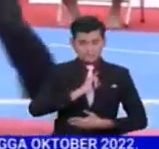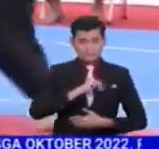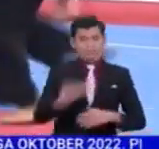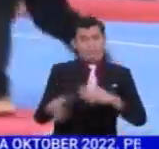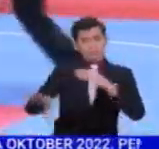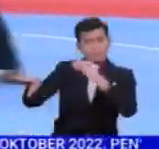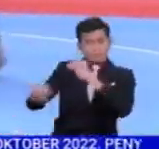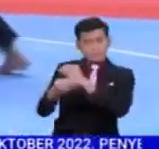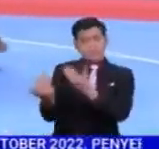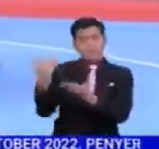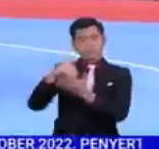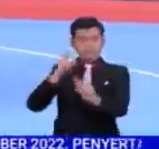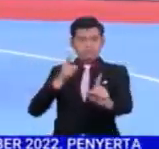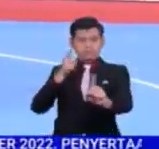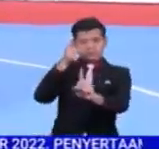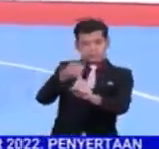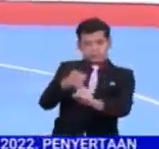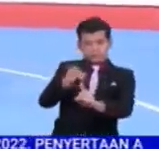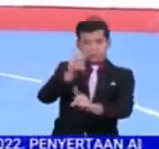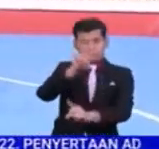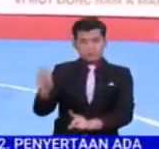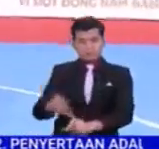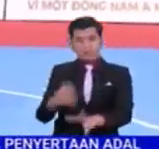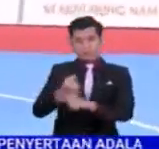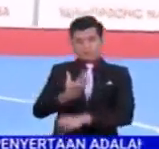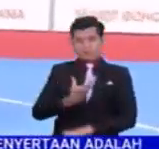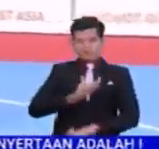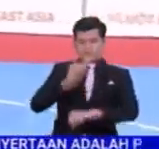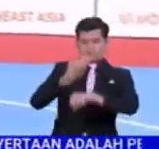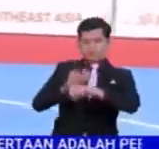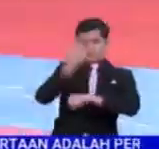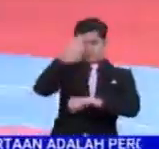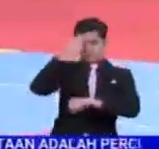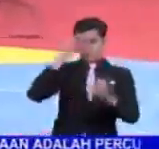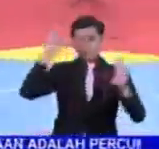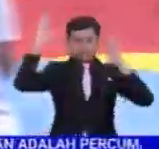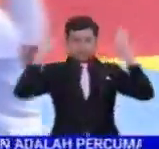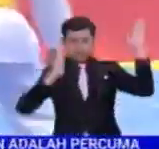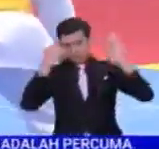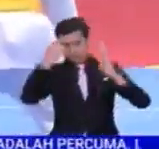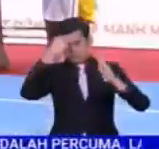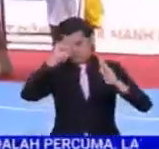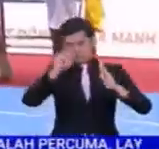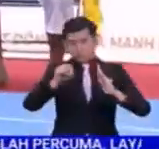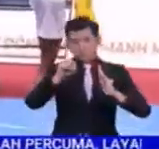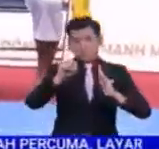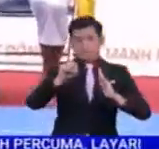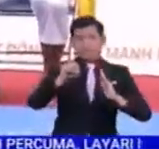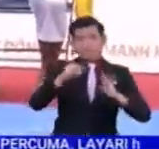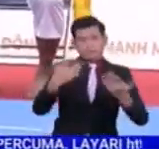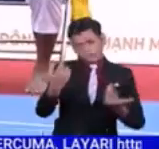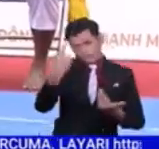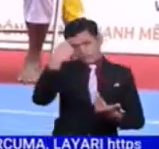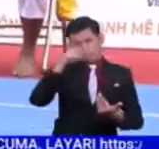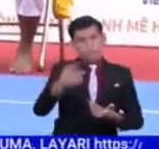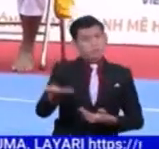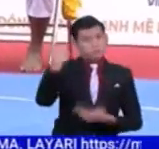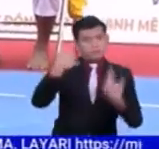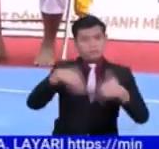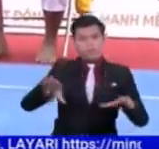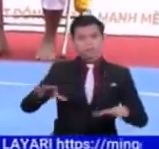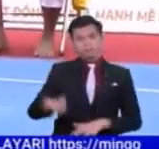Hai tambahnya lagi misinya Jihan Audy ini adalah untuk meraih tingkat emas berdecak bagi menebus kekecewaan memenangi Gangsa pada edisi